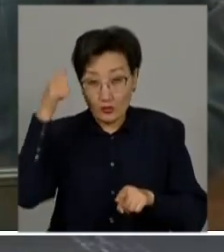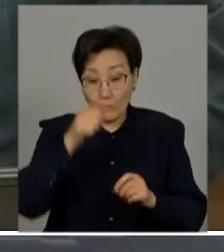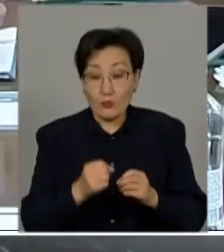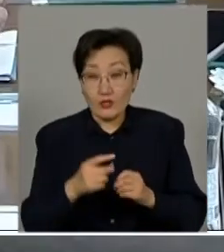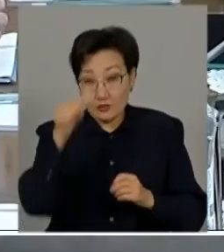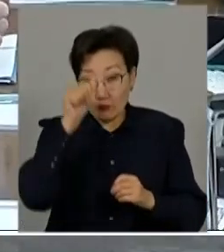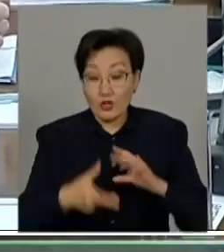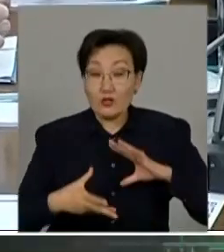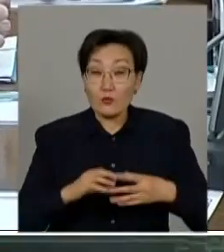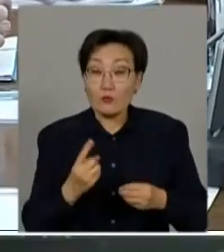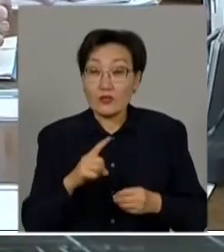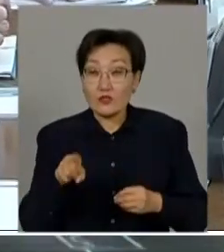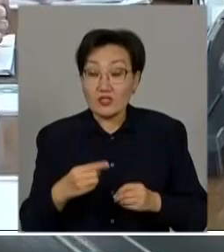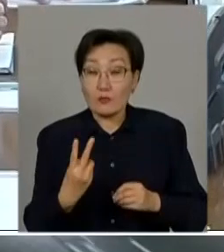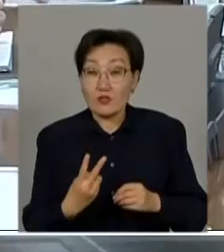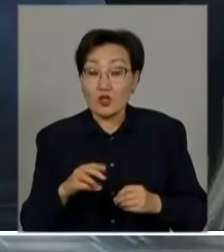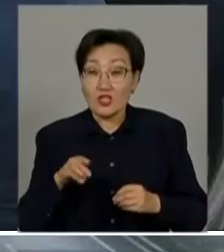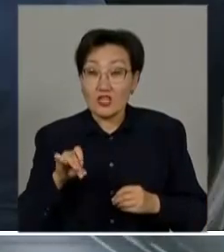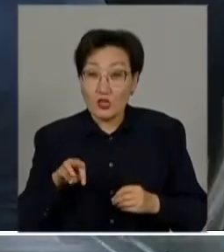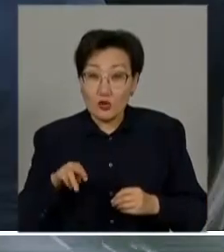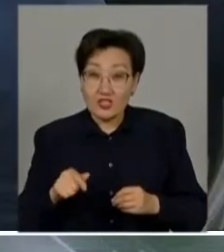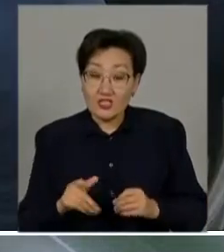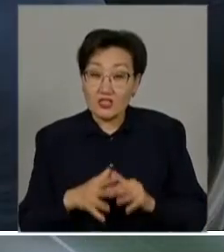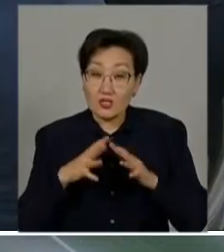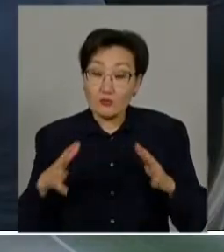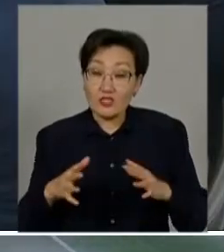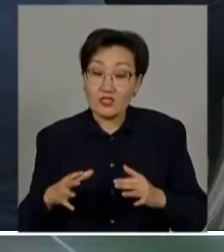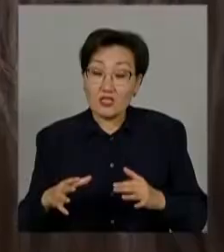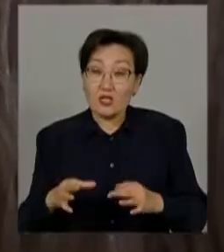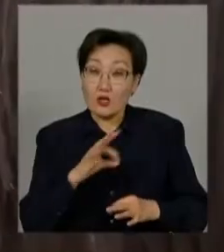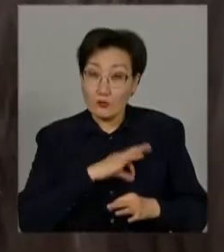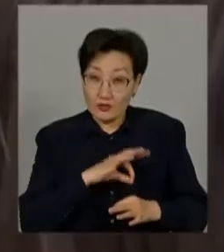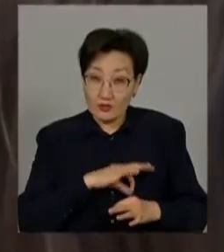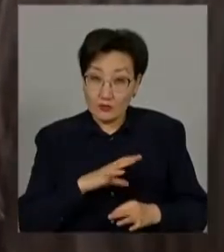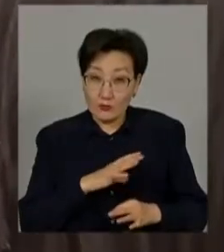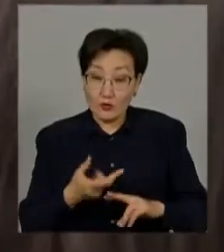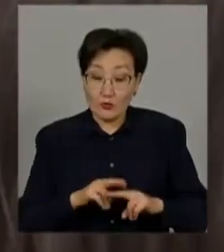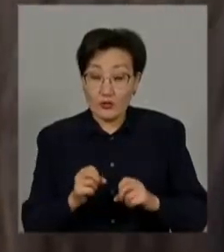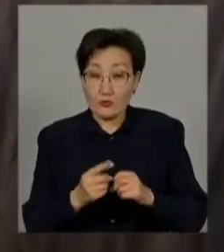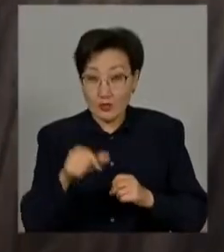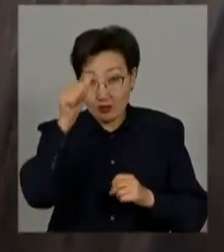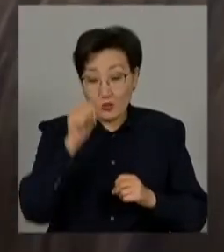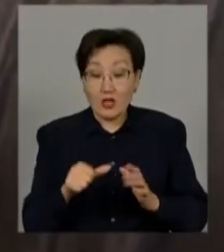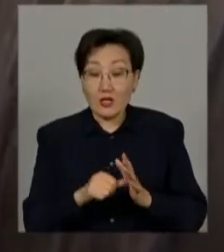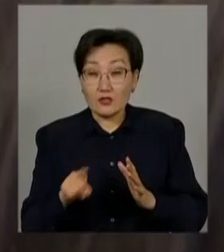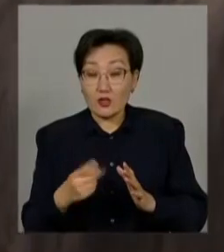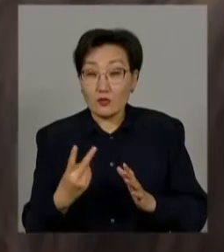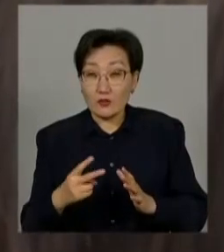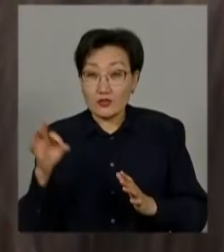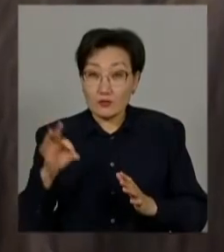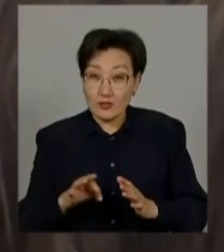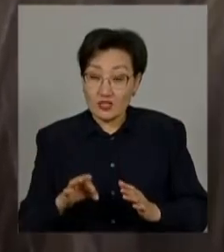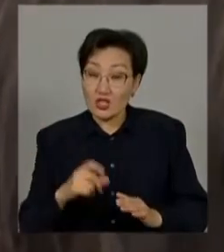айында барлығы 1,2 триллион теңгеден астам салым түсіпті. Осы 11 айдың ішінде 6,2% кешен экономикамыз